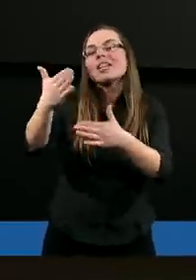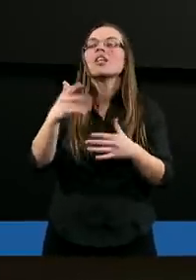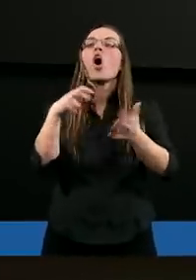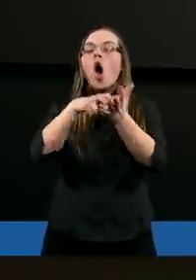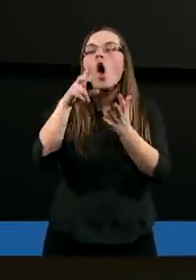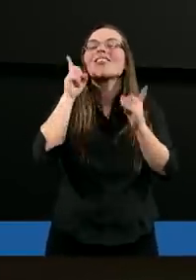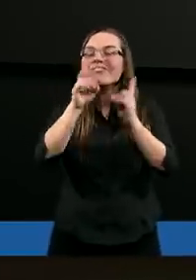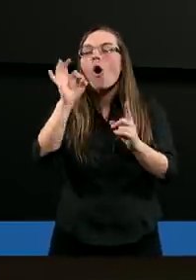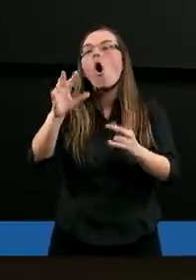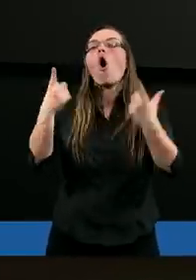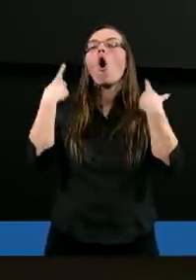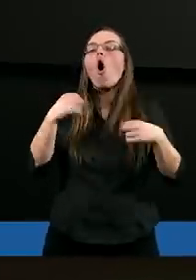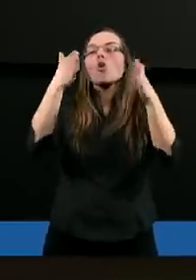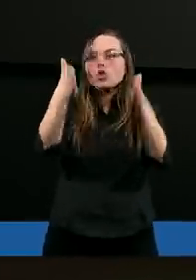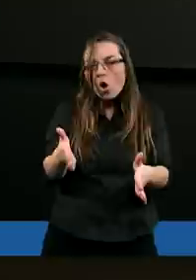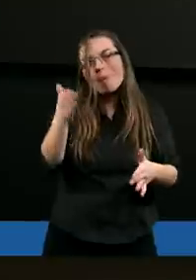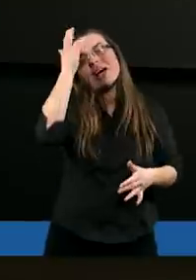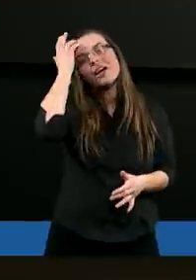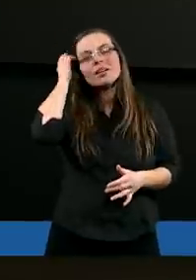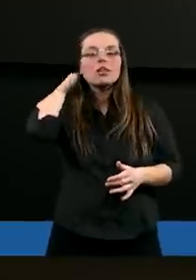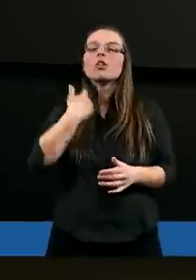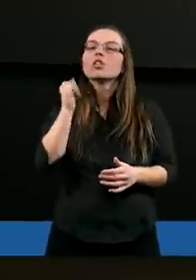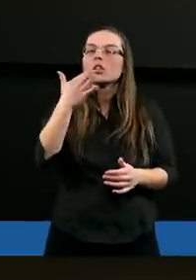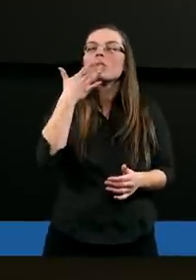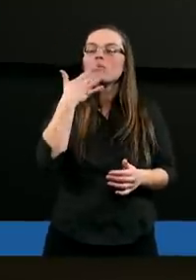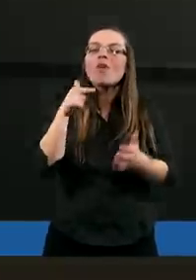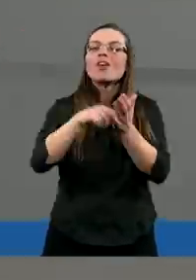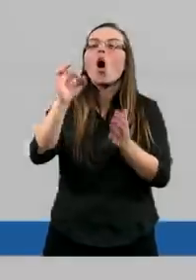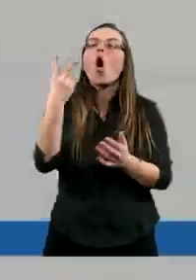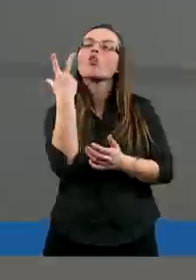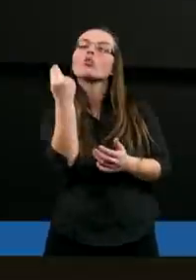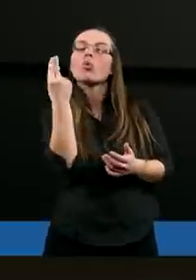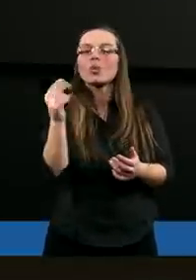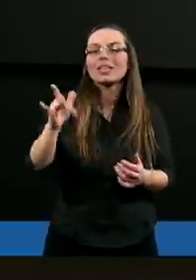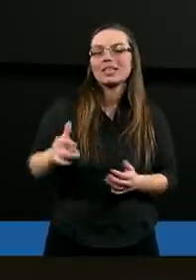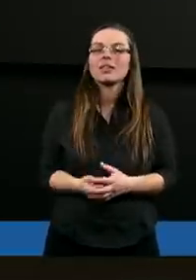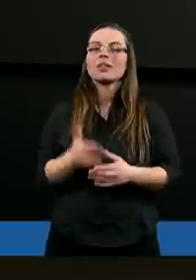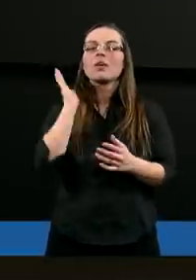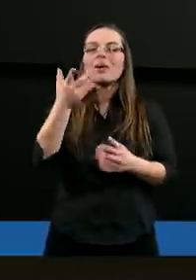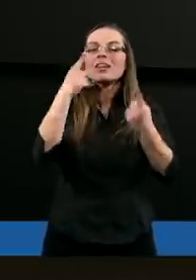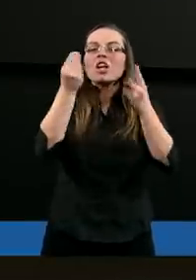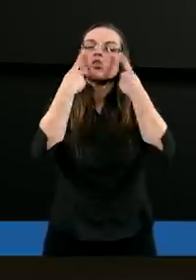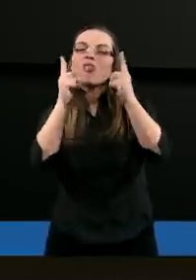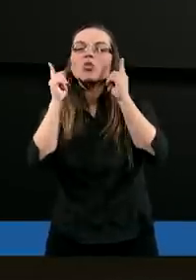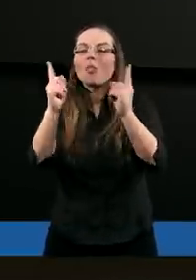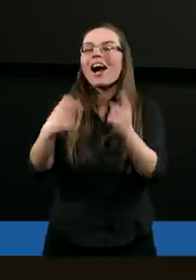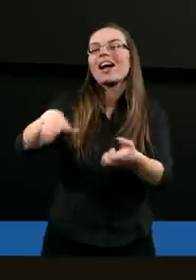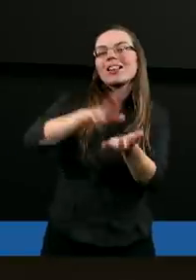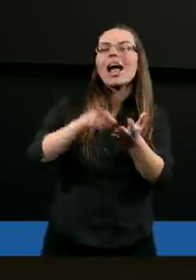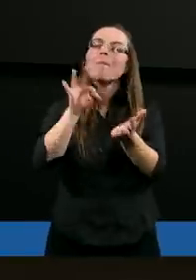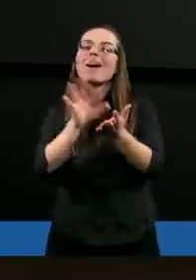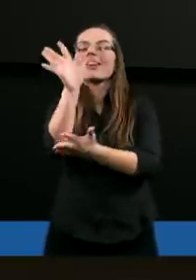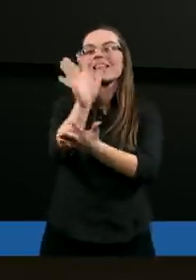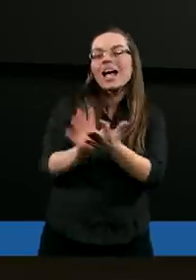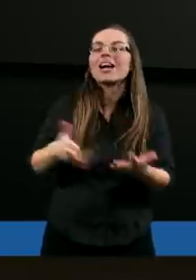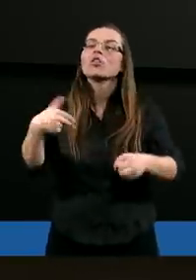o osobę, jak już tak samo kiedy mowa jest o osobach Trójcy. Będę chciał zwrócić uwagę na pewien